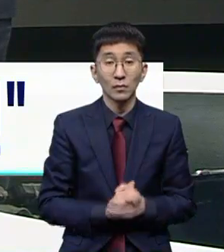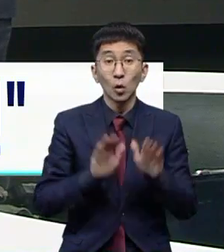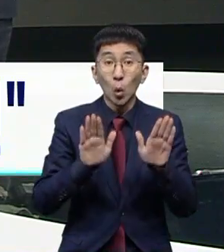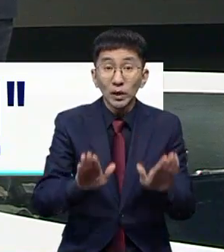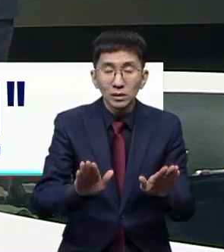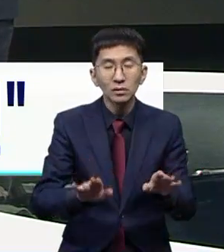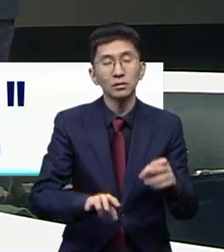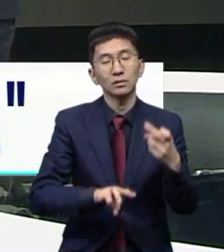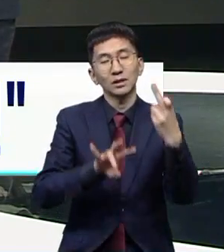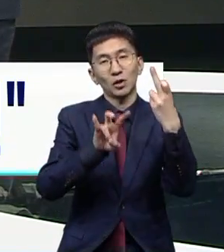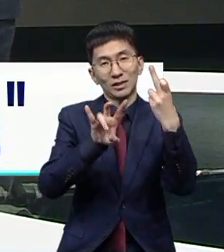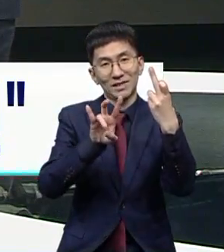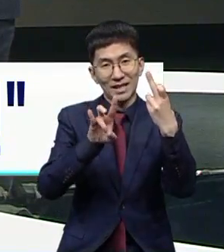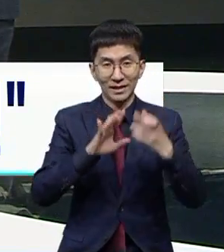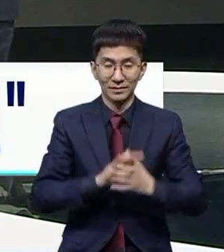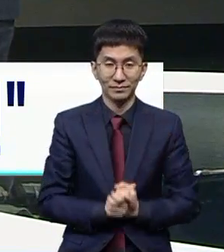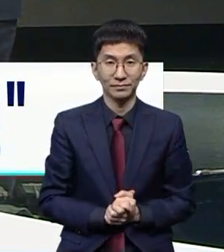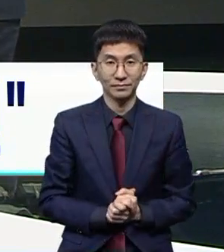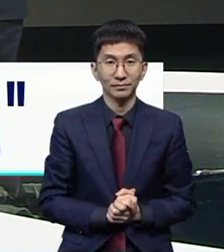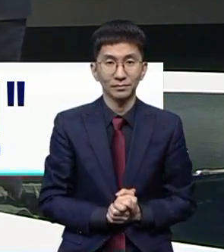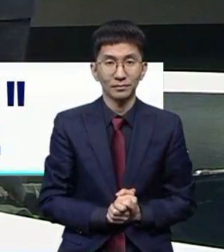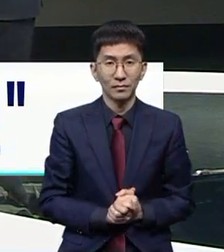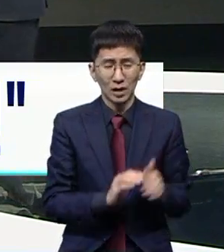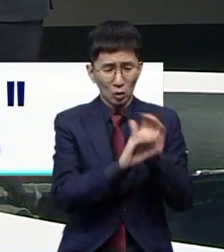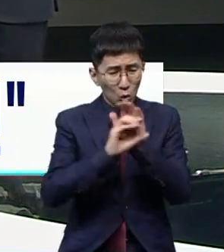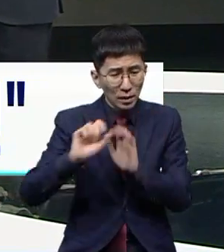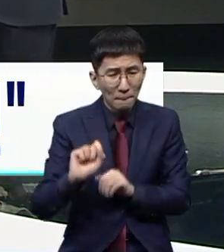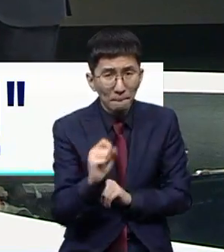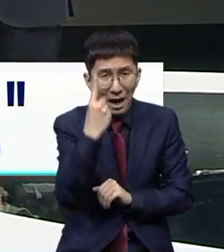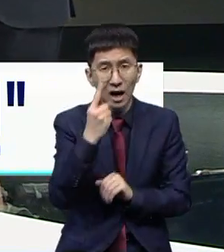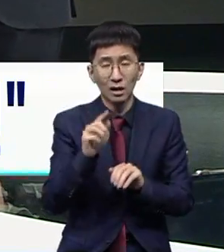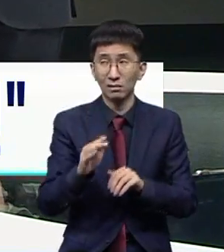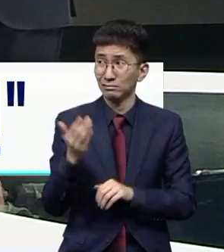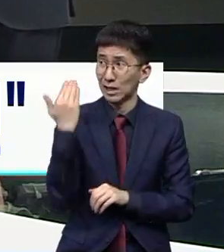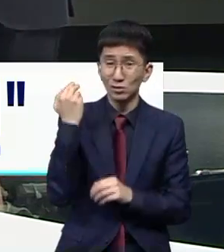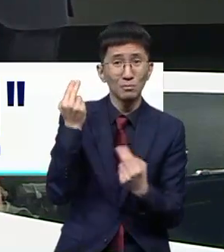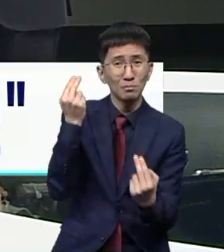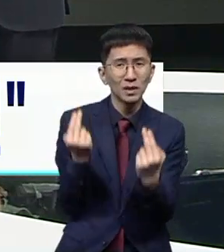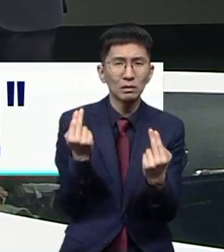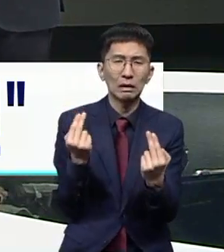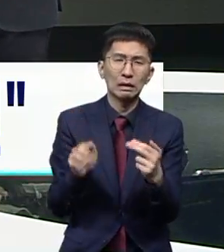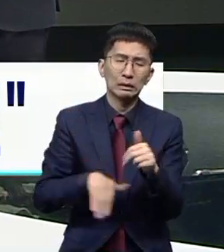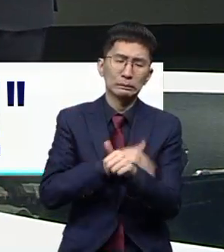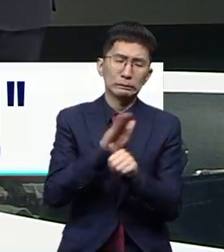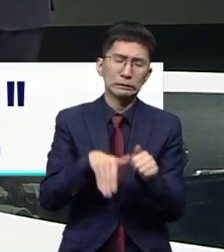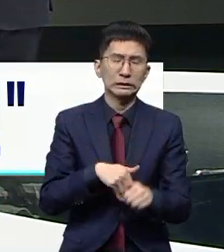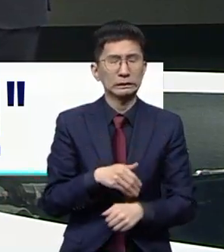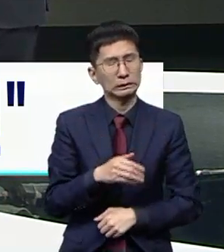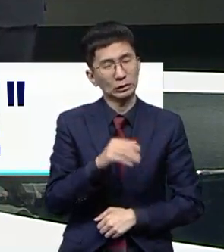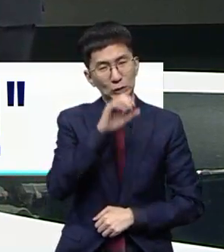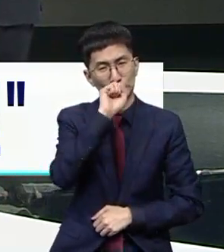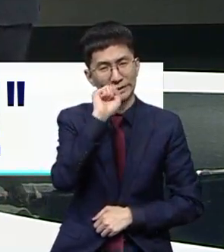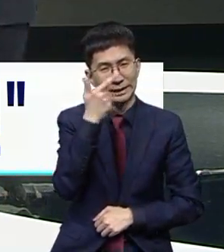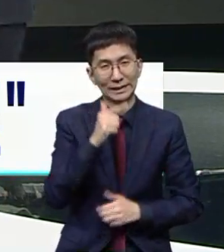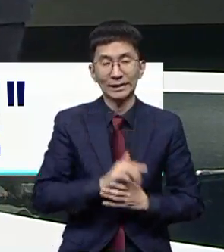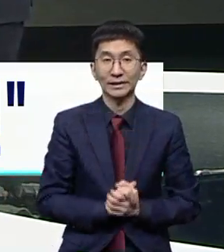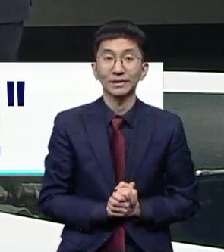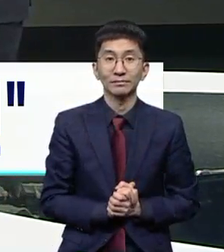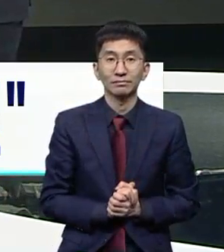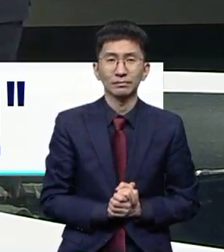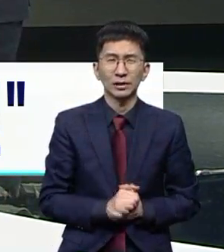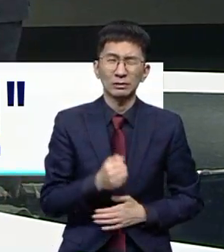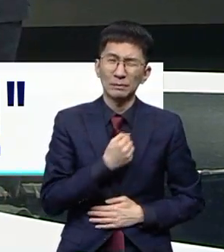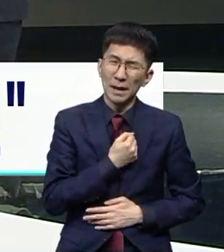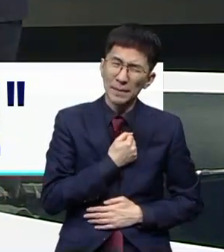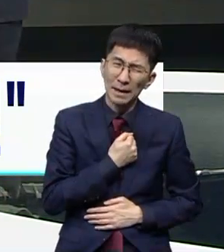네, 성탄절이 하루 앞으로 다가왔습니다만 코로나 때문에 평소 이맘때 분위기는 잘 느껴지질 않습니다.